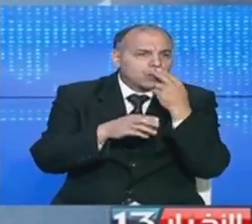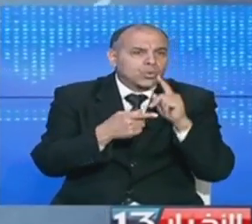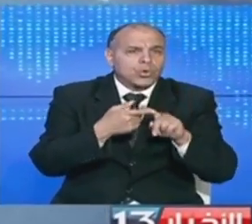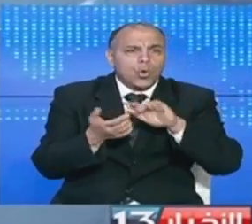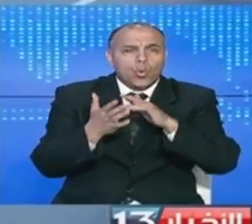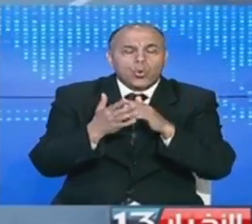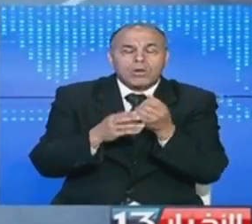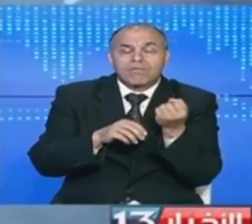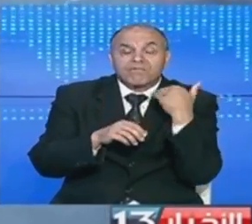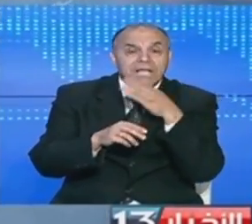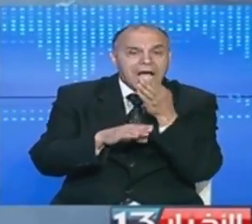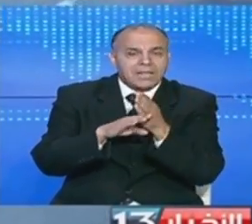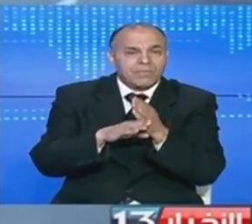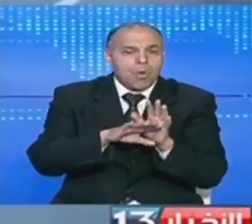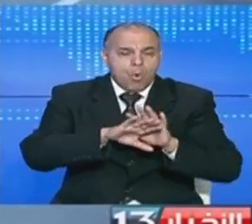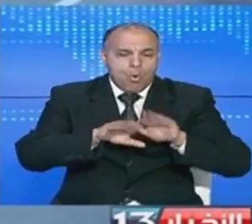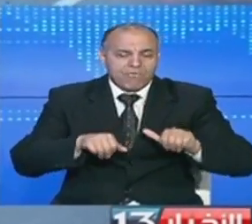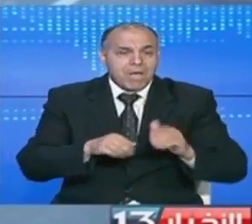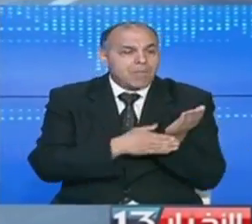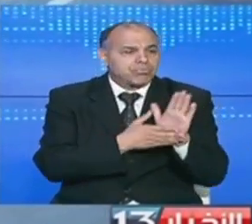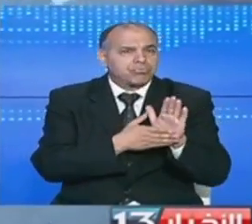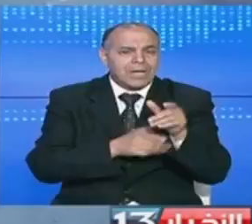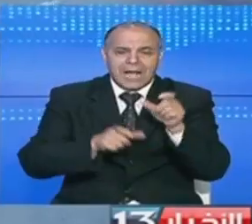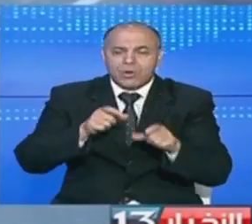لكل الطوارئ. وفي ختام الاستعراض وقف